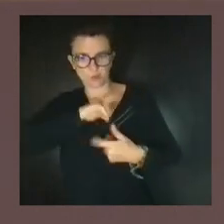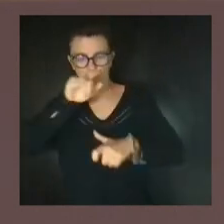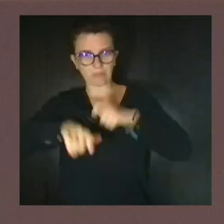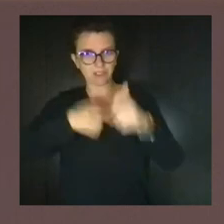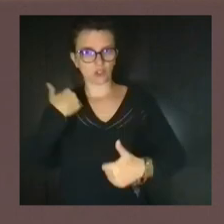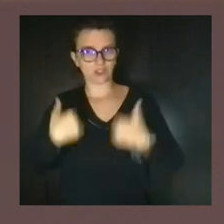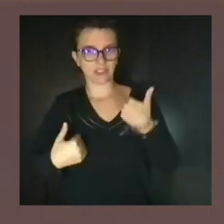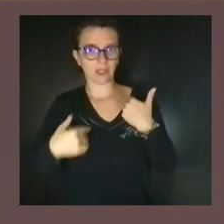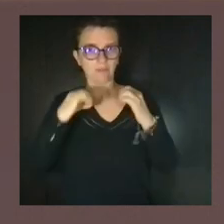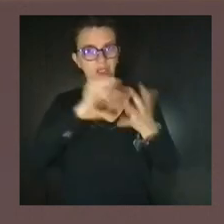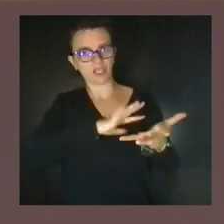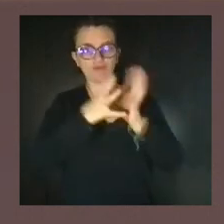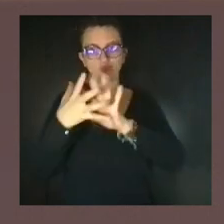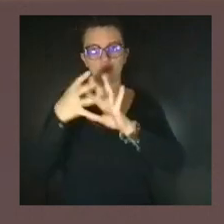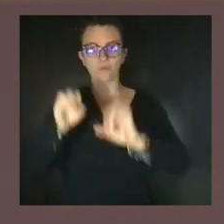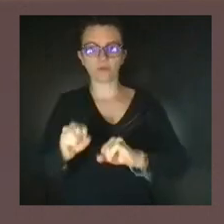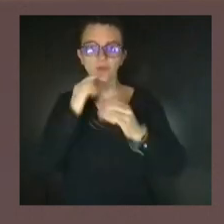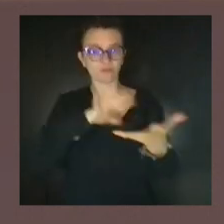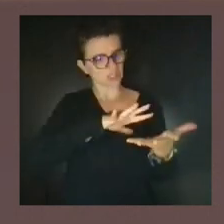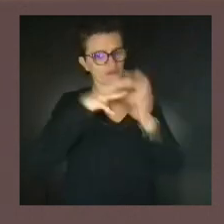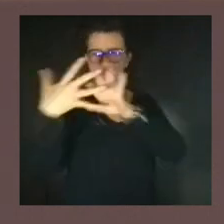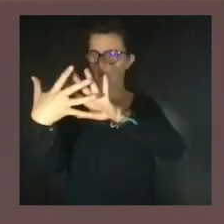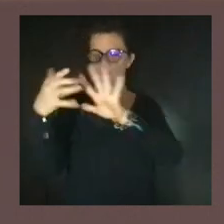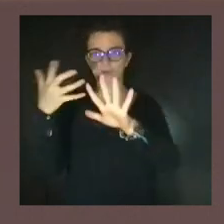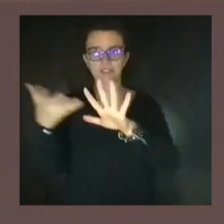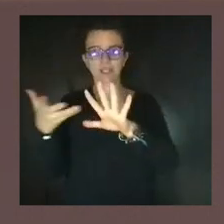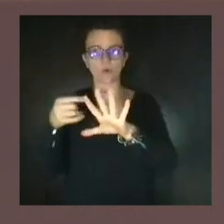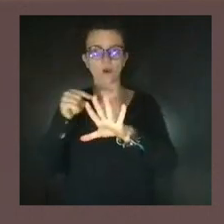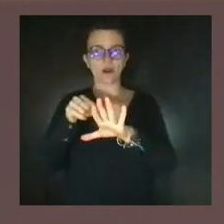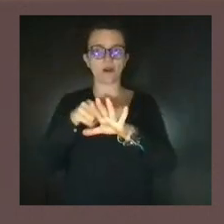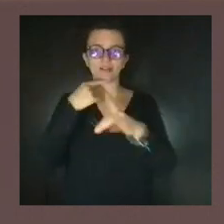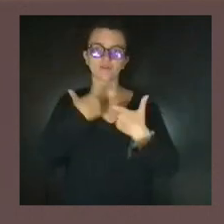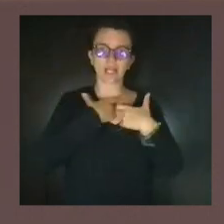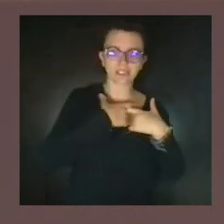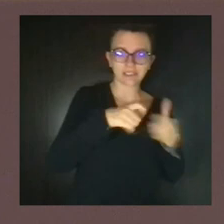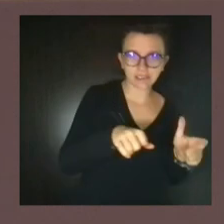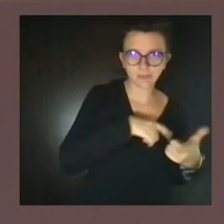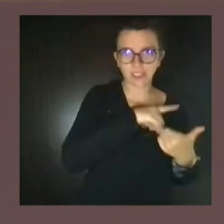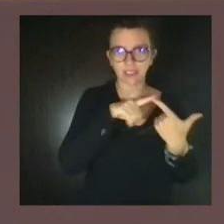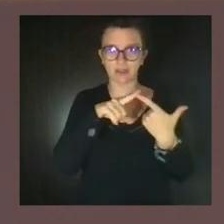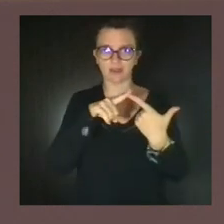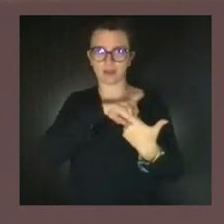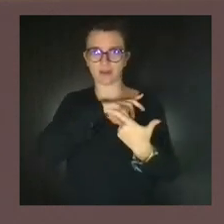évoluer. Quand je parle d'évolution, c'est englober l'accessibilité, c'est englober